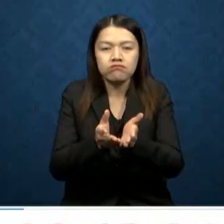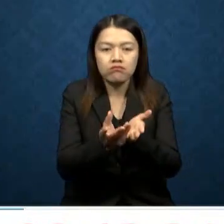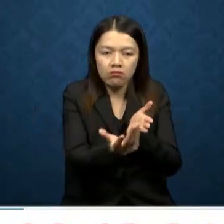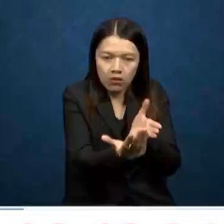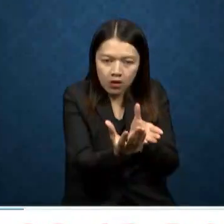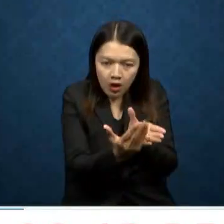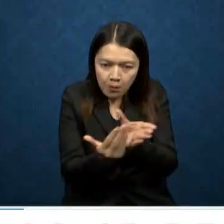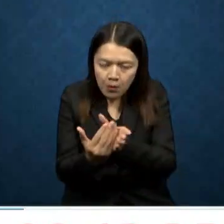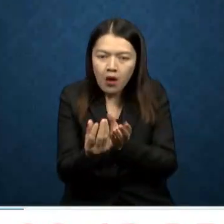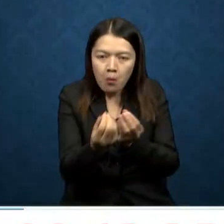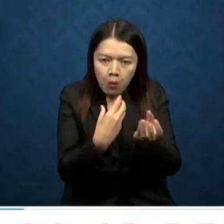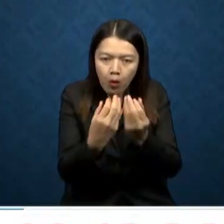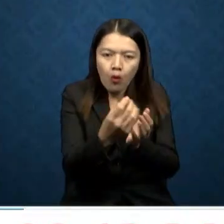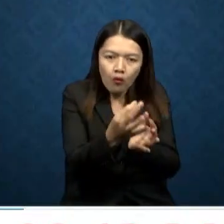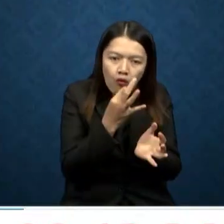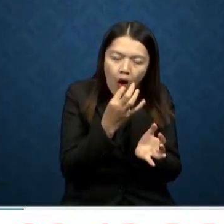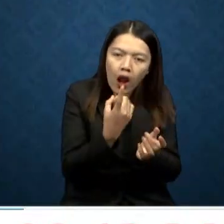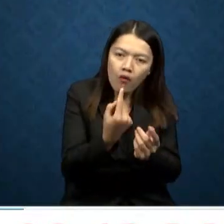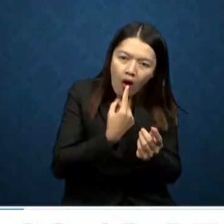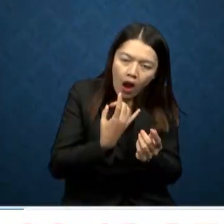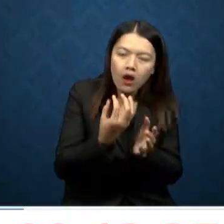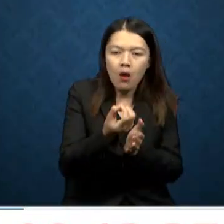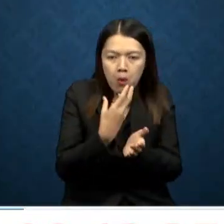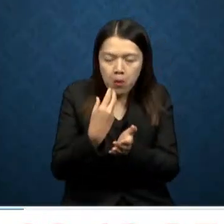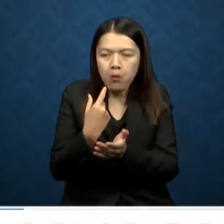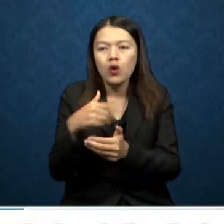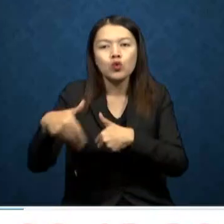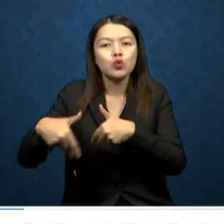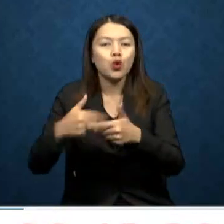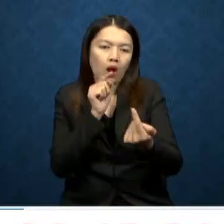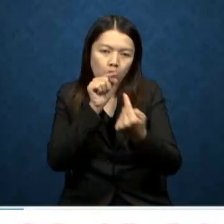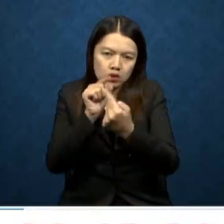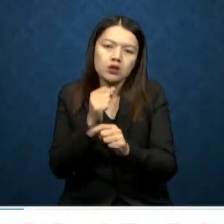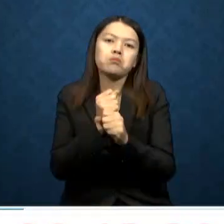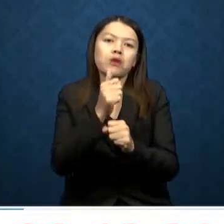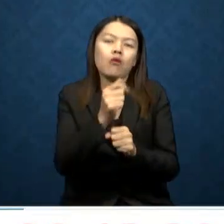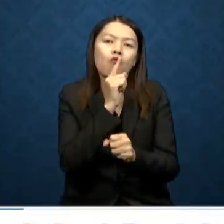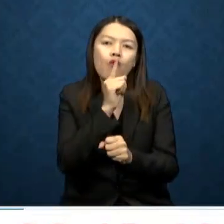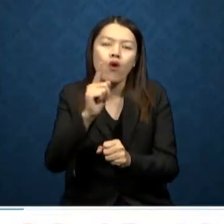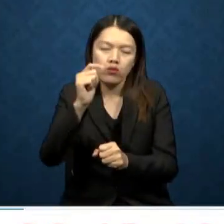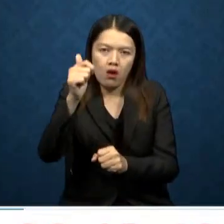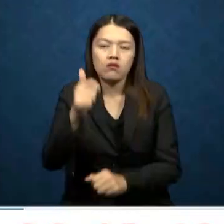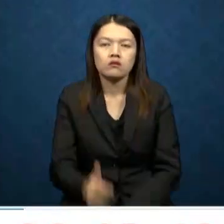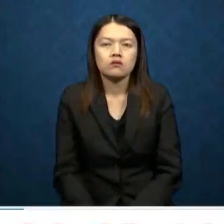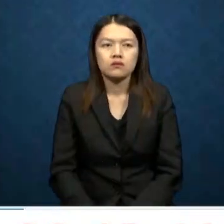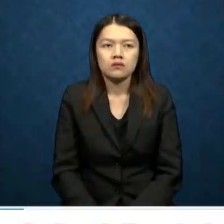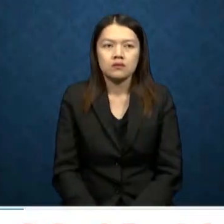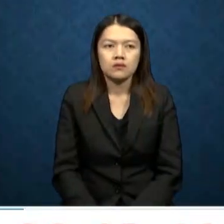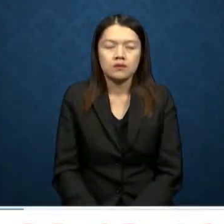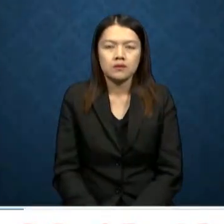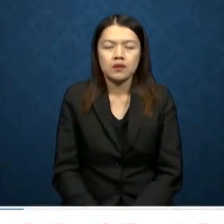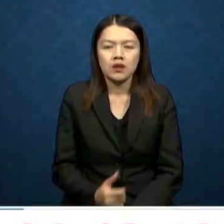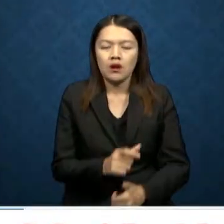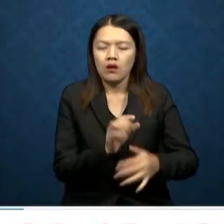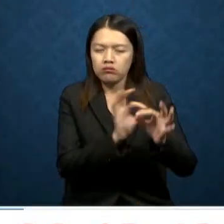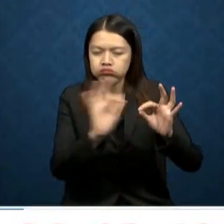เรื่องร้องเรียนที่ชัดเจนและให้ประชาชนสามารถเข้าถึงได้ง่ายทั้งนี้ราย